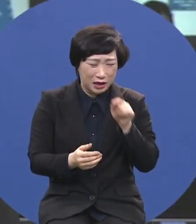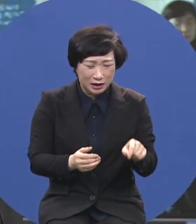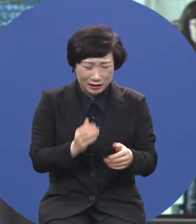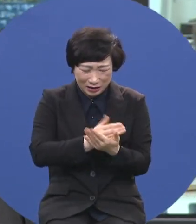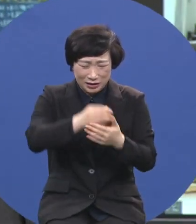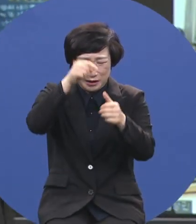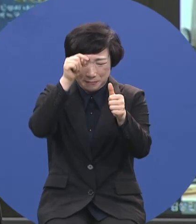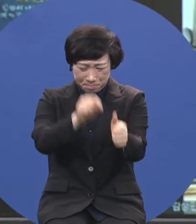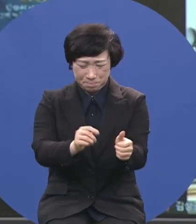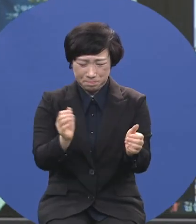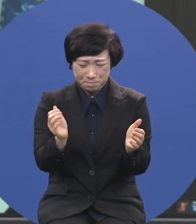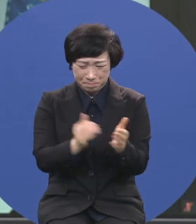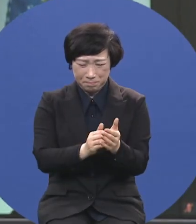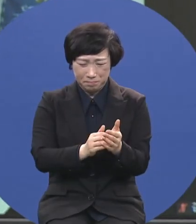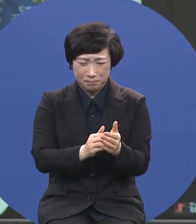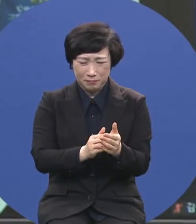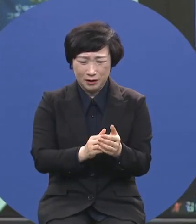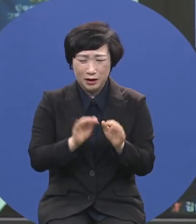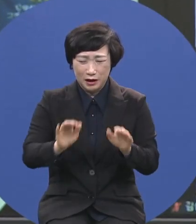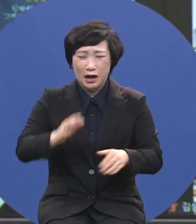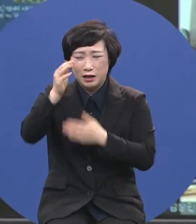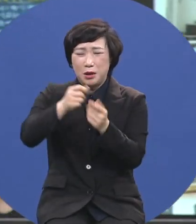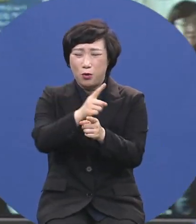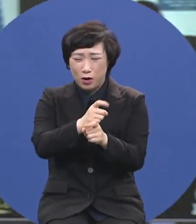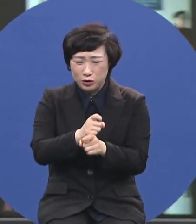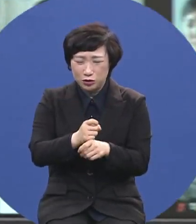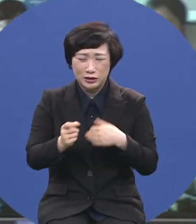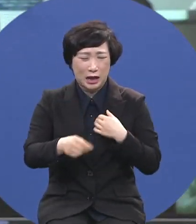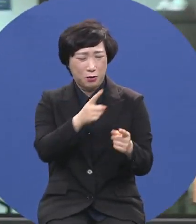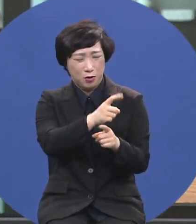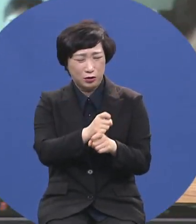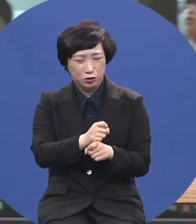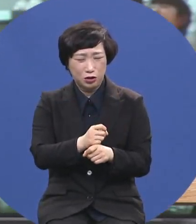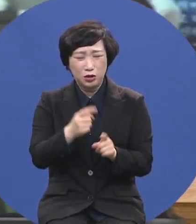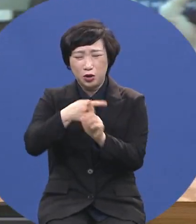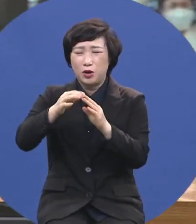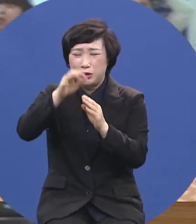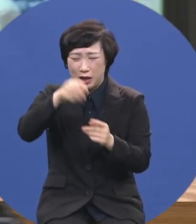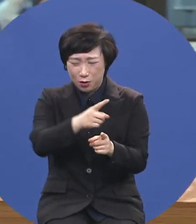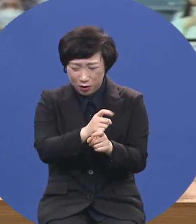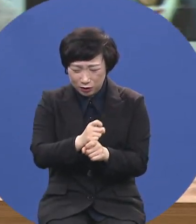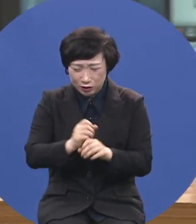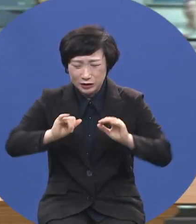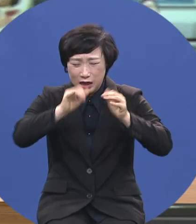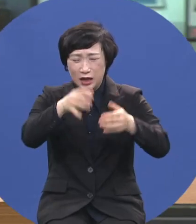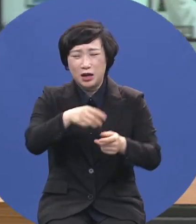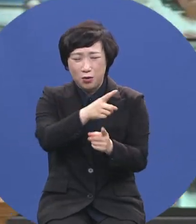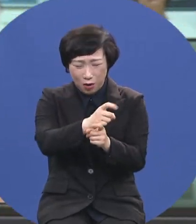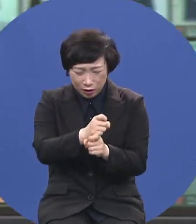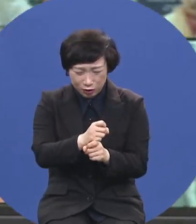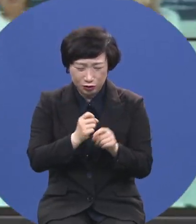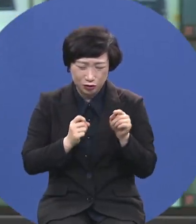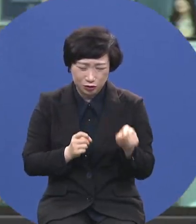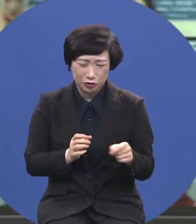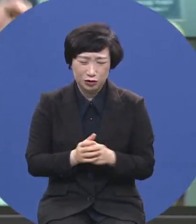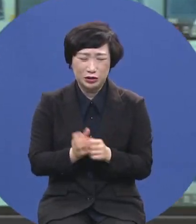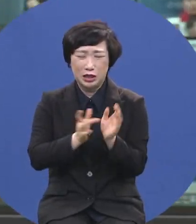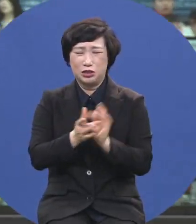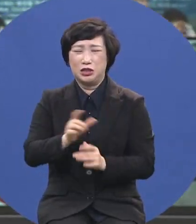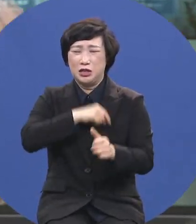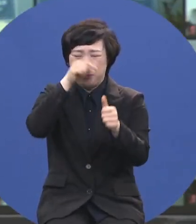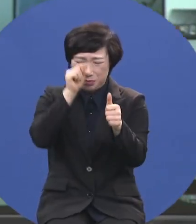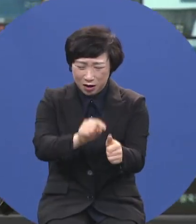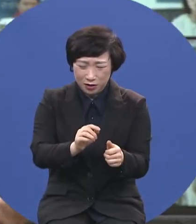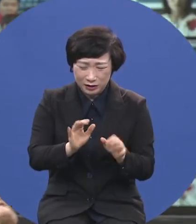너는 떠나갈지어다. 하나님의 원수요 나의 원수요 교회의 원수요 세상의 원수니라. 예수님의